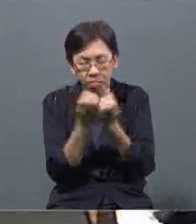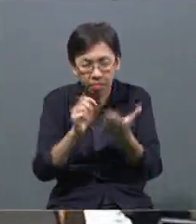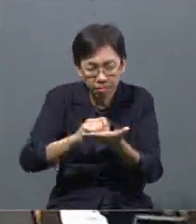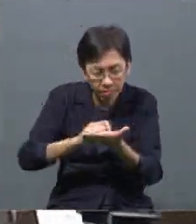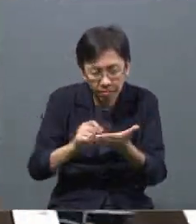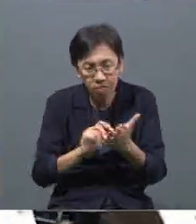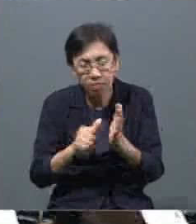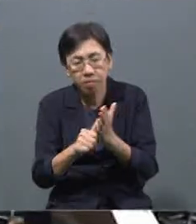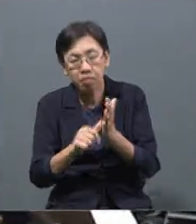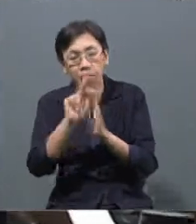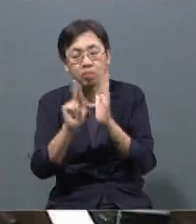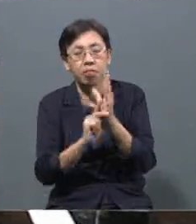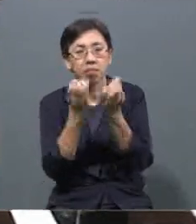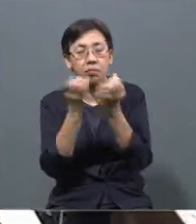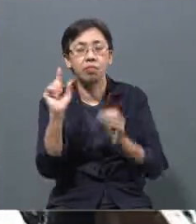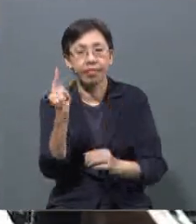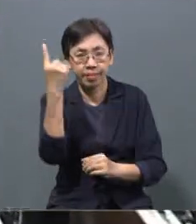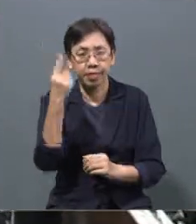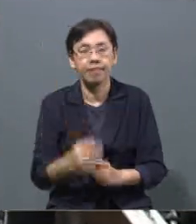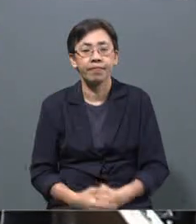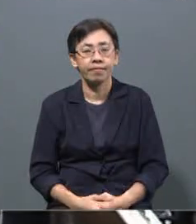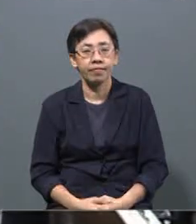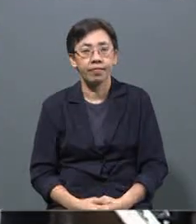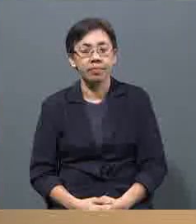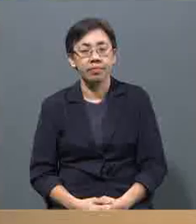างแก้ไขรัฐธรรมนูญใหม่ค่ะ